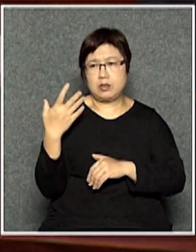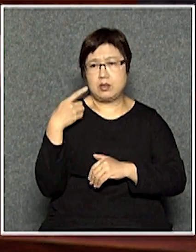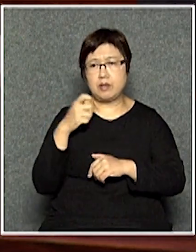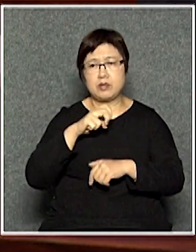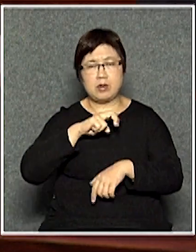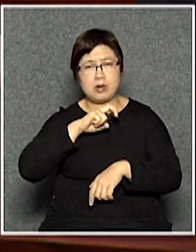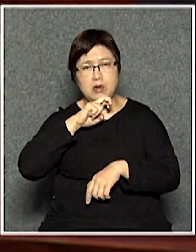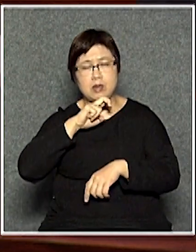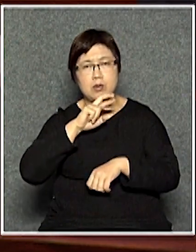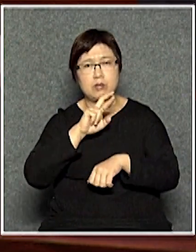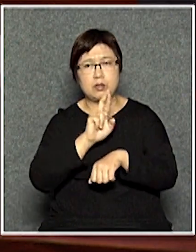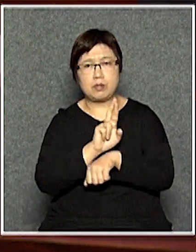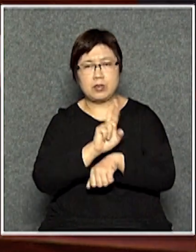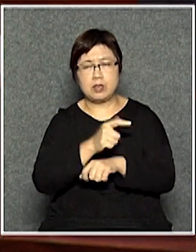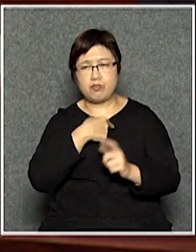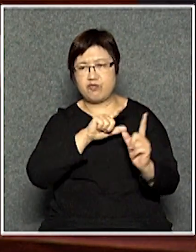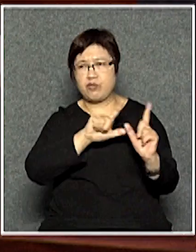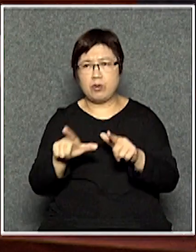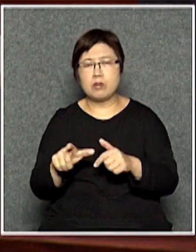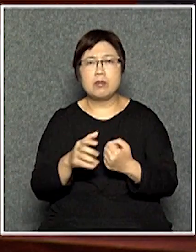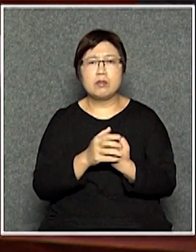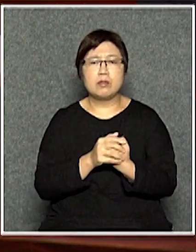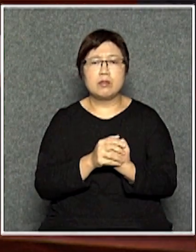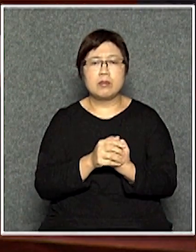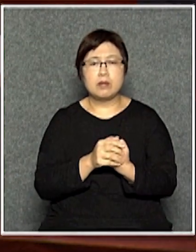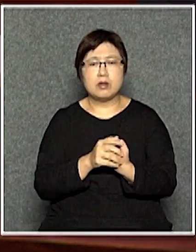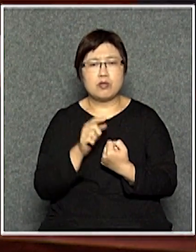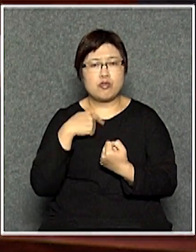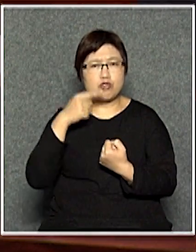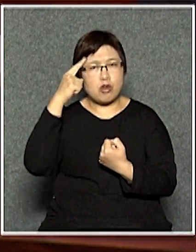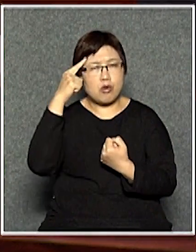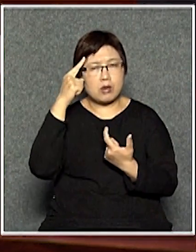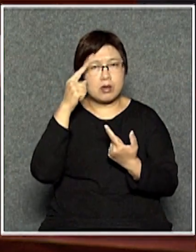午要給他答覆，他是不是想引導